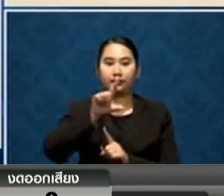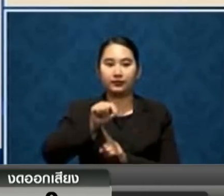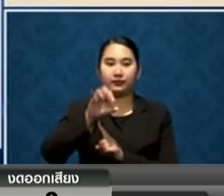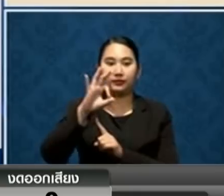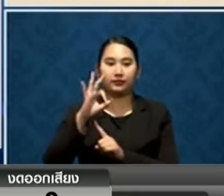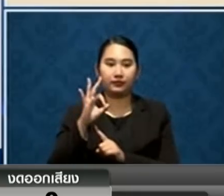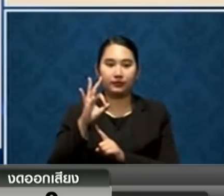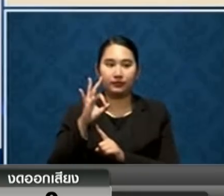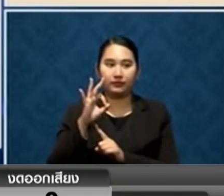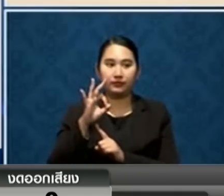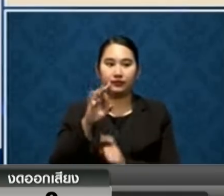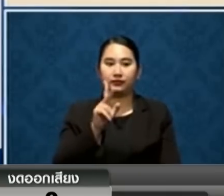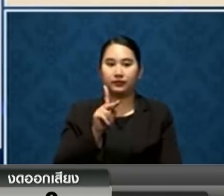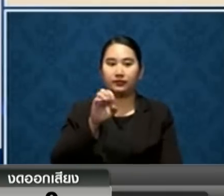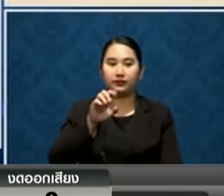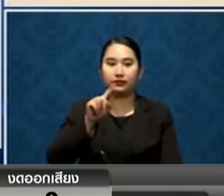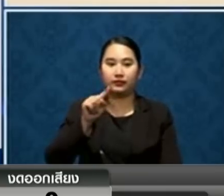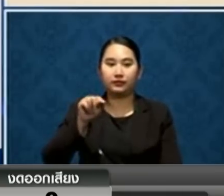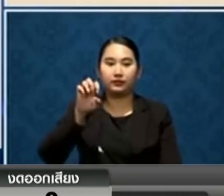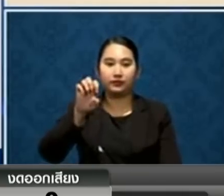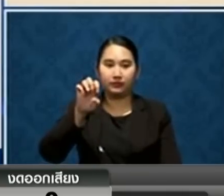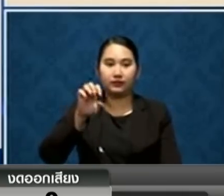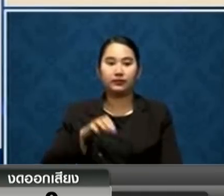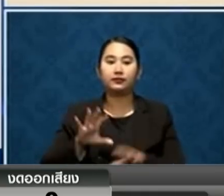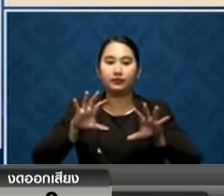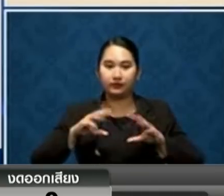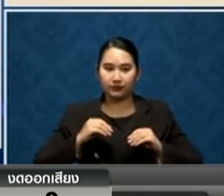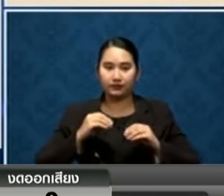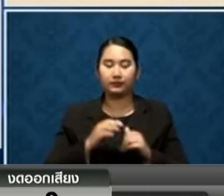29นายกิตติสมทรัพย์ เห็นชอบครับ